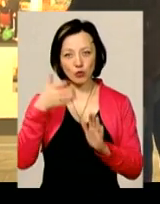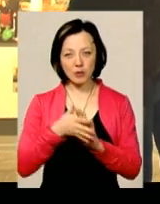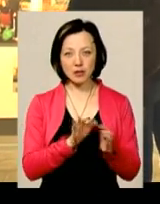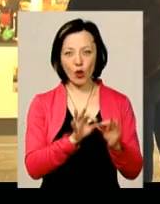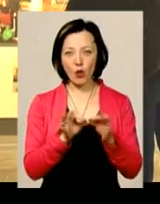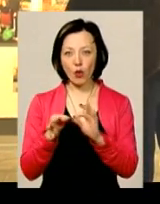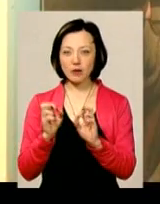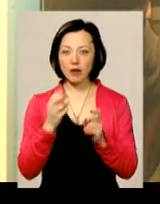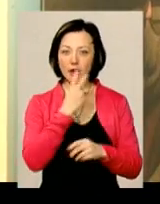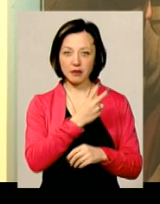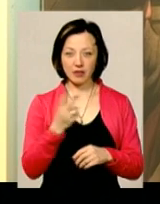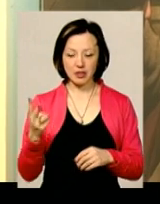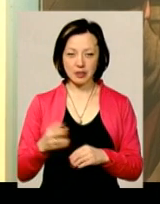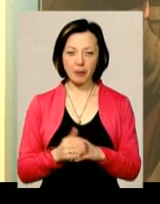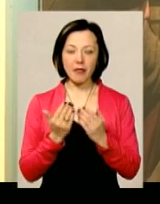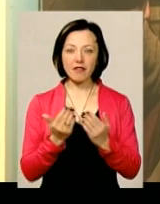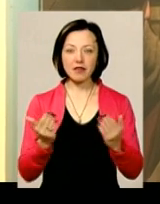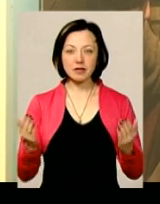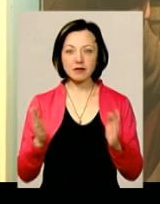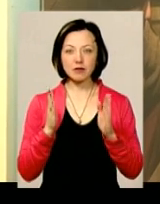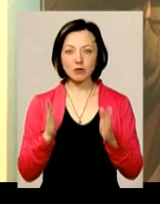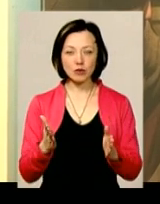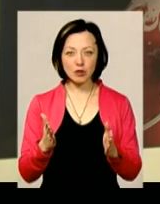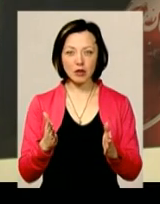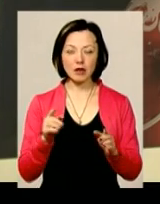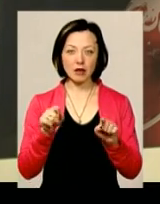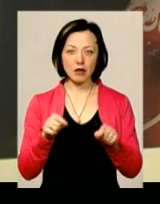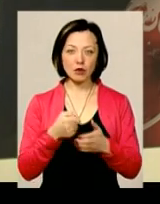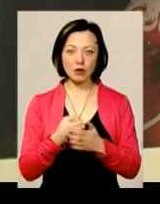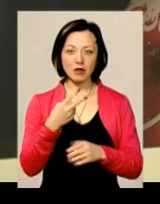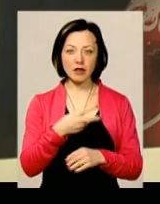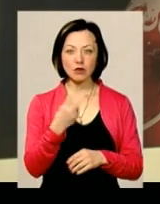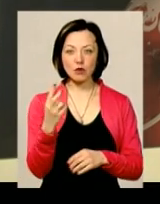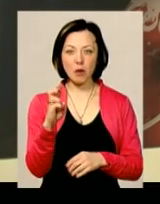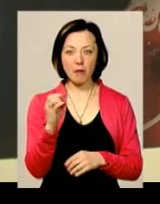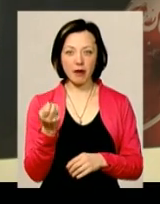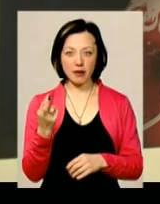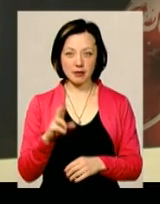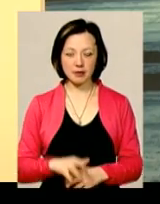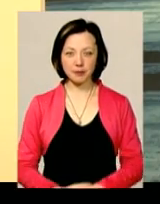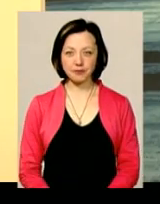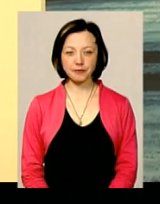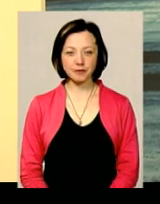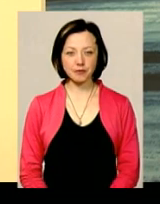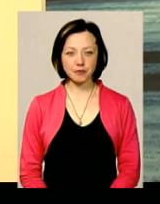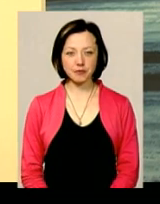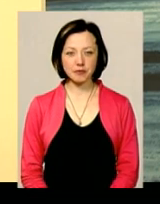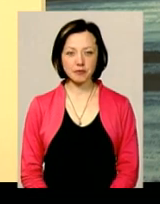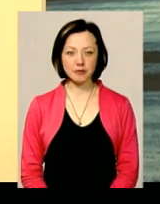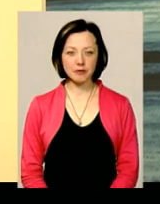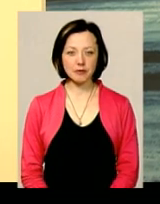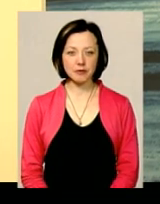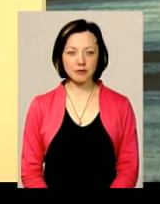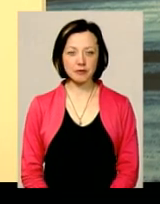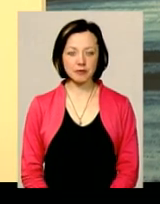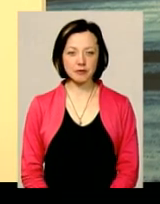логіку, як її дивитись. Виставка експонуватиметься в галереї «Масло» до 22 березня. Наталя Захарчук, Іван Мовчан,